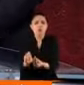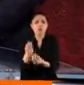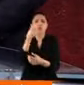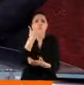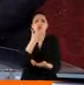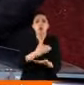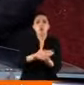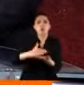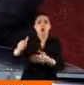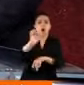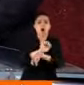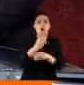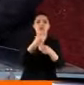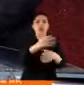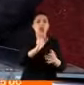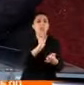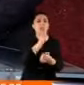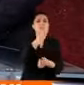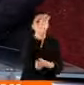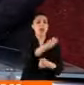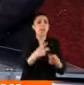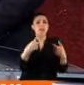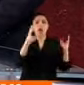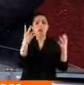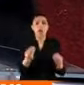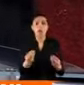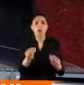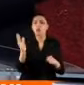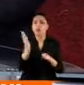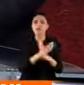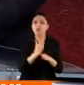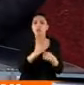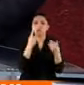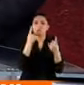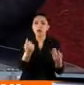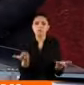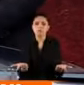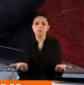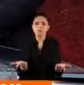Müebbet hapis cezasına çarptıran o baba tahliye edildi. Bakın hangi gerekçeyle.